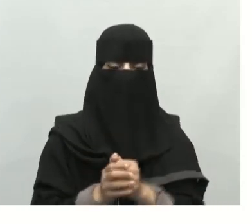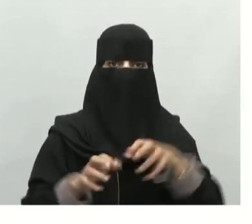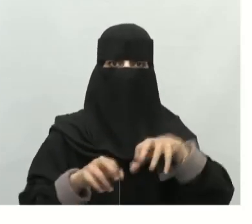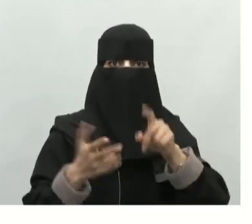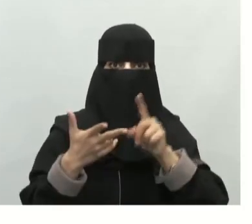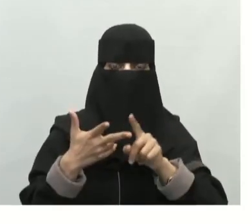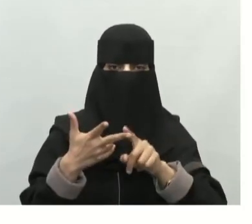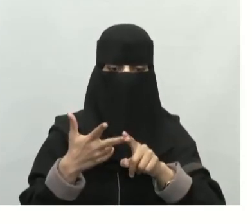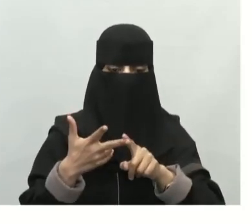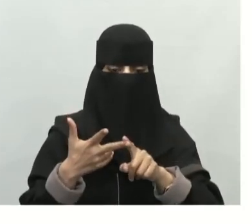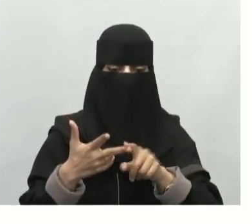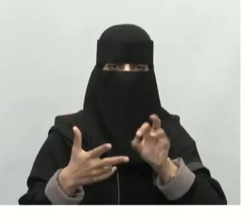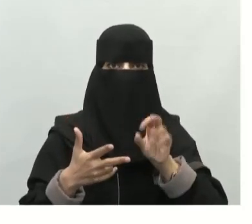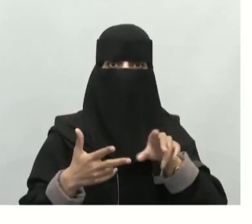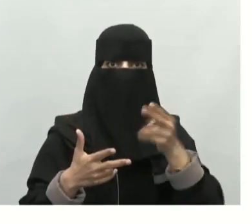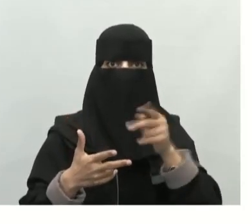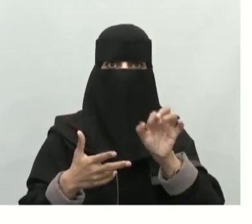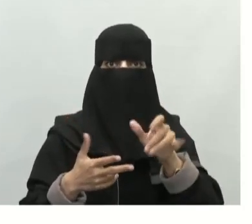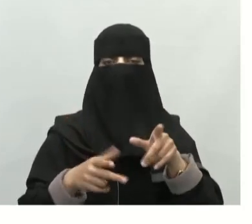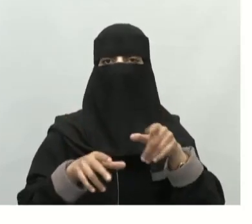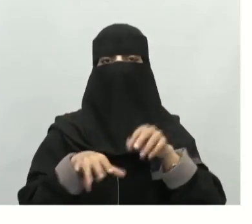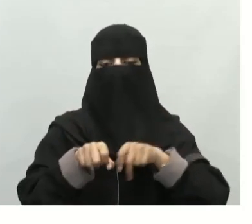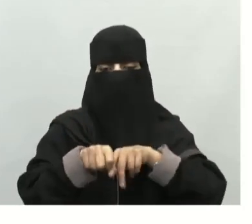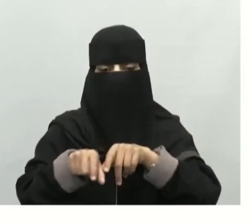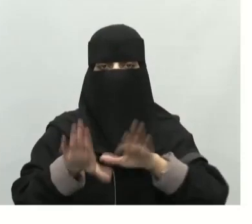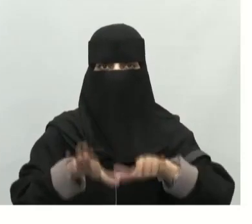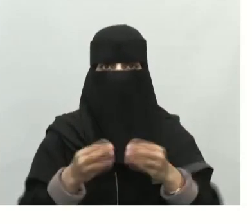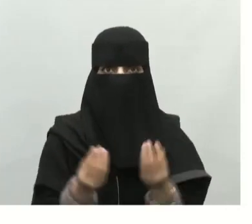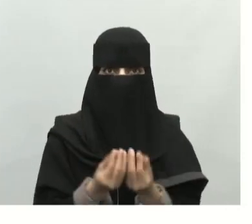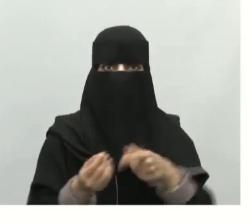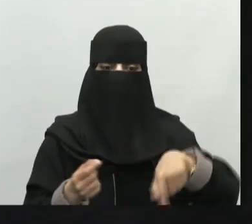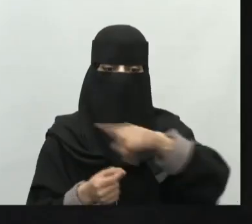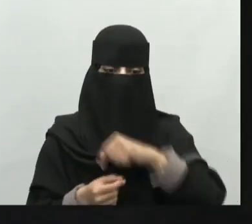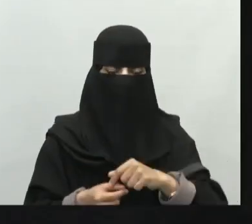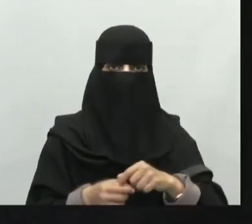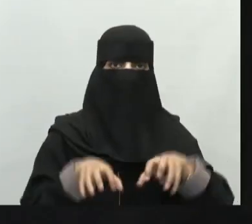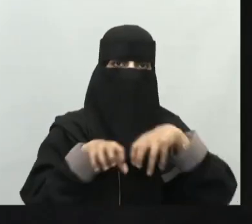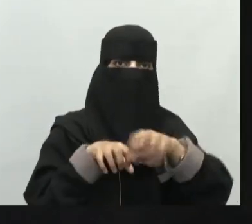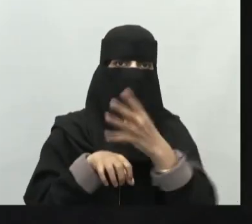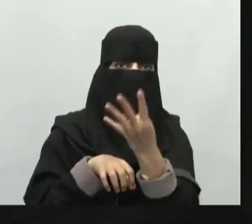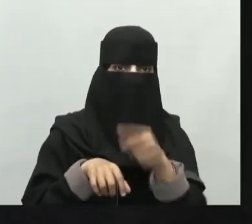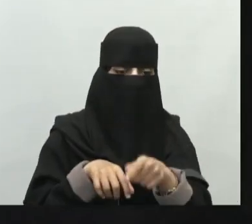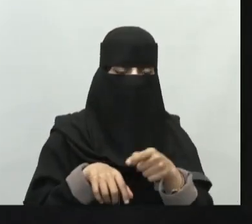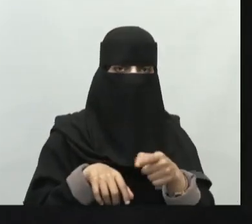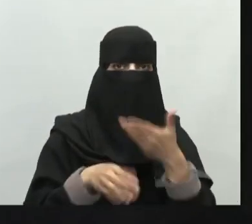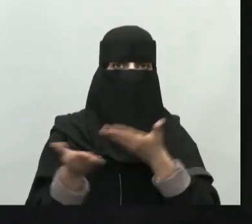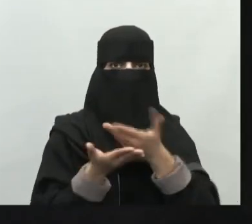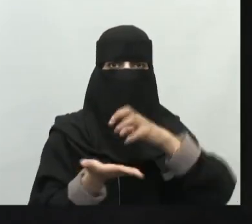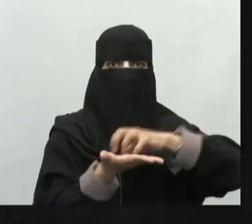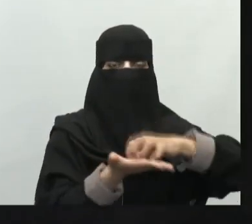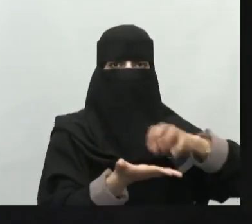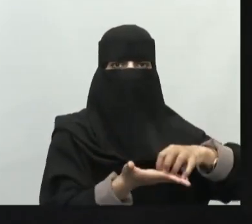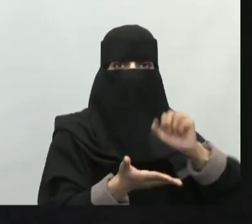الثالث هو عن الحيوانات في ما الموجوده حولنا والفصل الرابع يتكلم عن اماكن